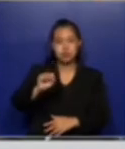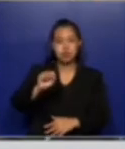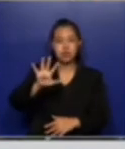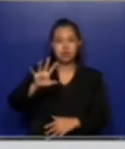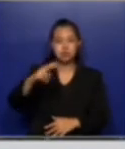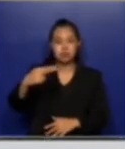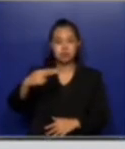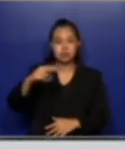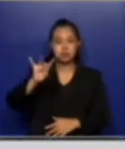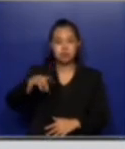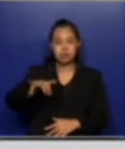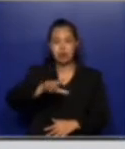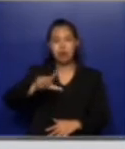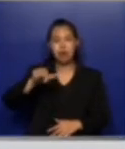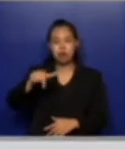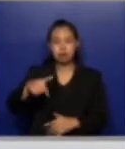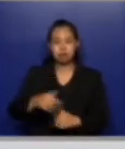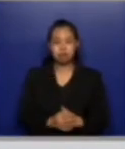358,000 กว่าล้าน